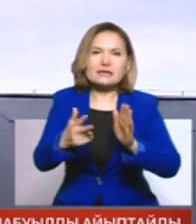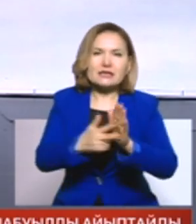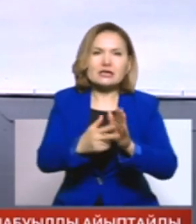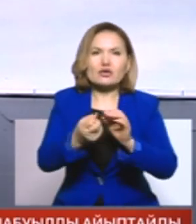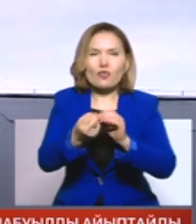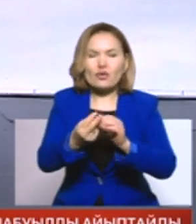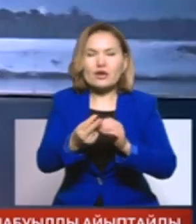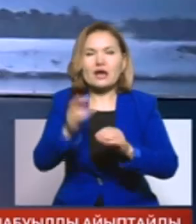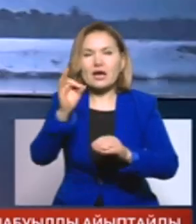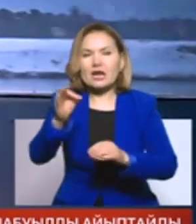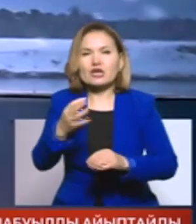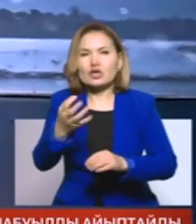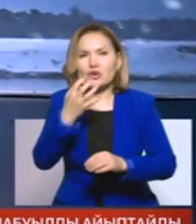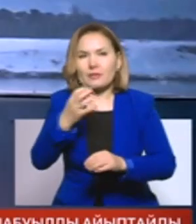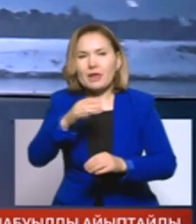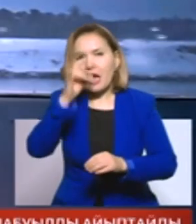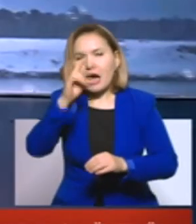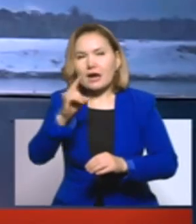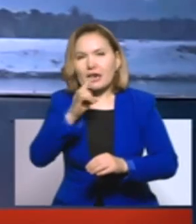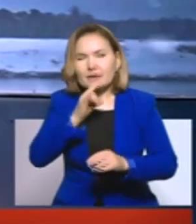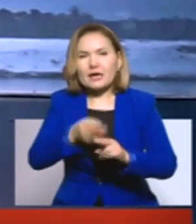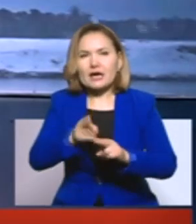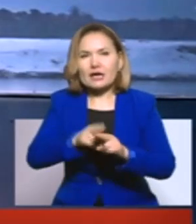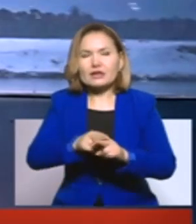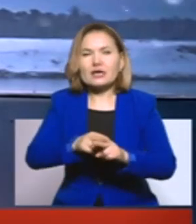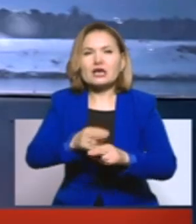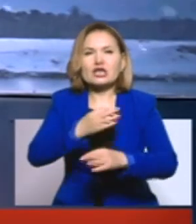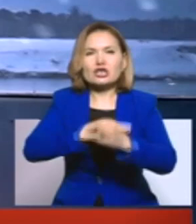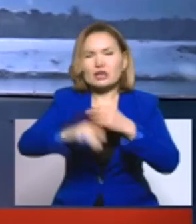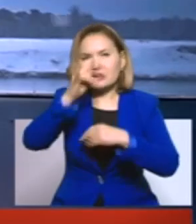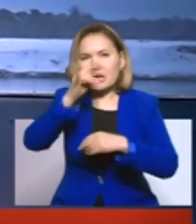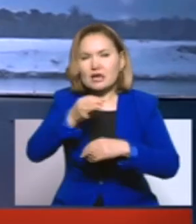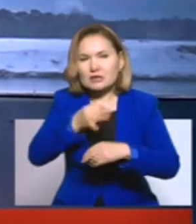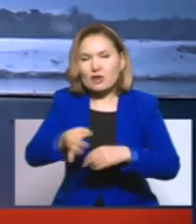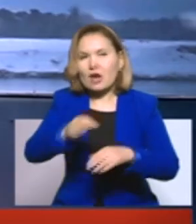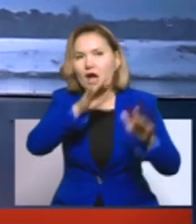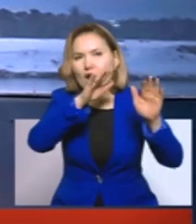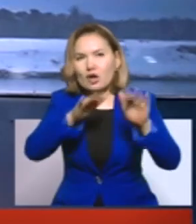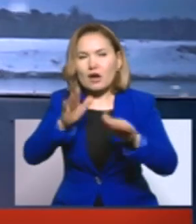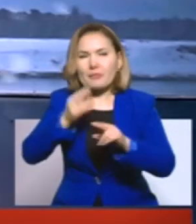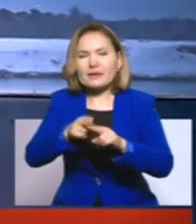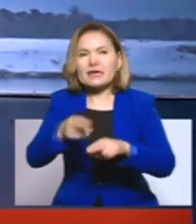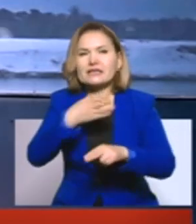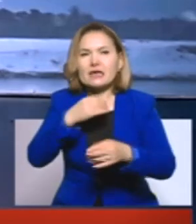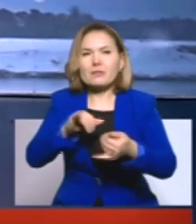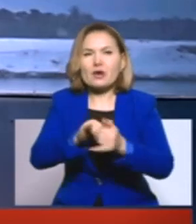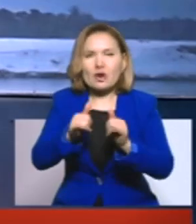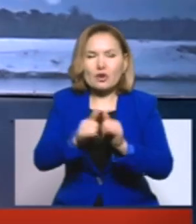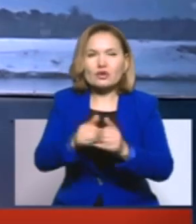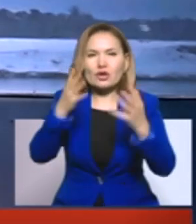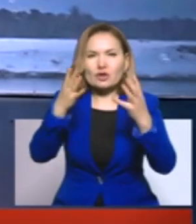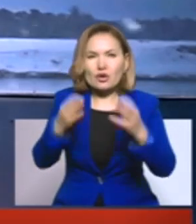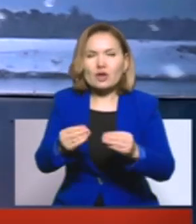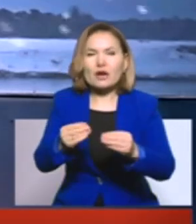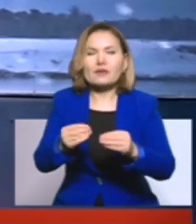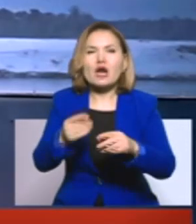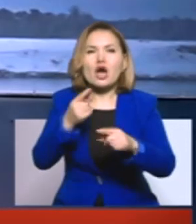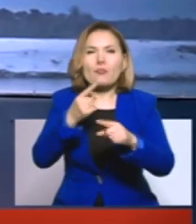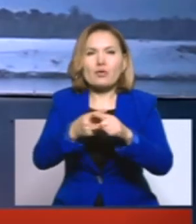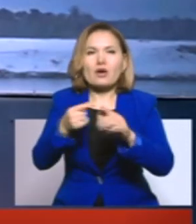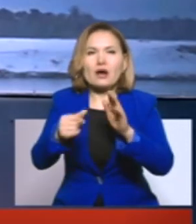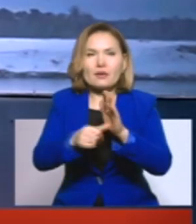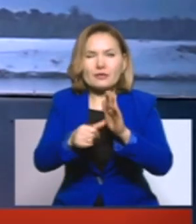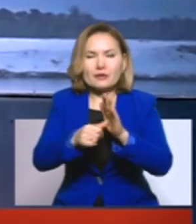жылыны көрсетеді. Еліміздің шығысында да қар жауы ықтимал, ауа температурасы Семей мен Өскеменде күндіз 6 градусқа